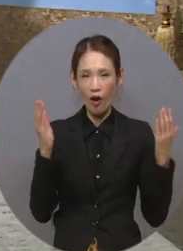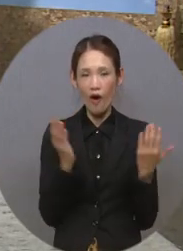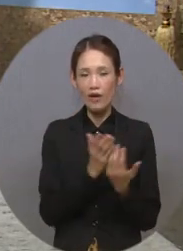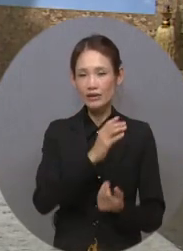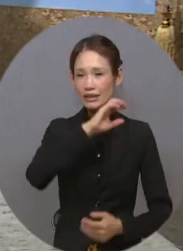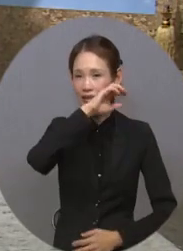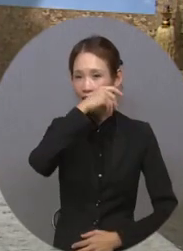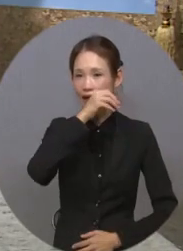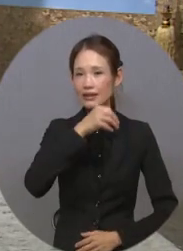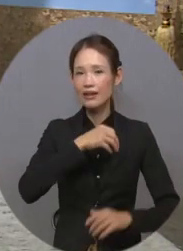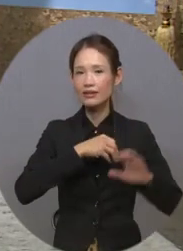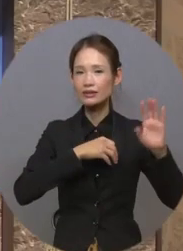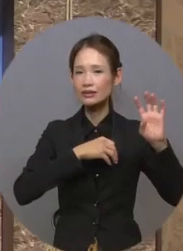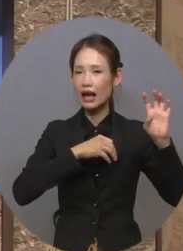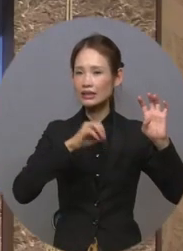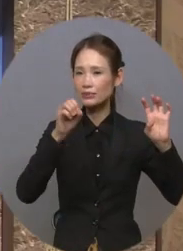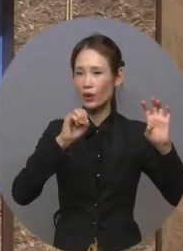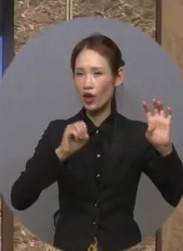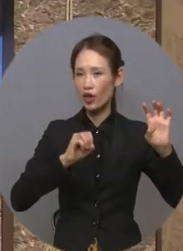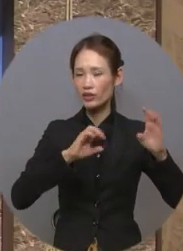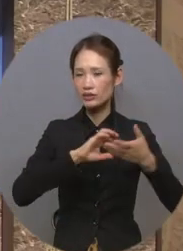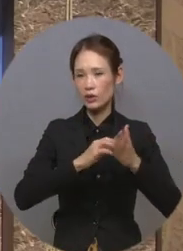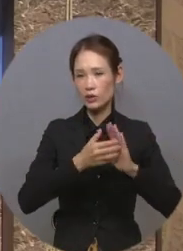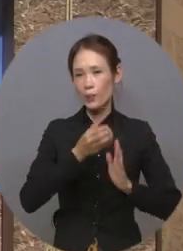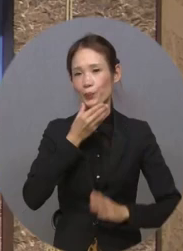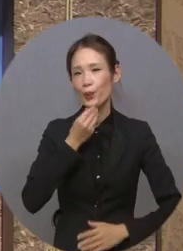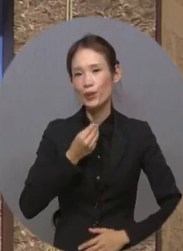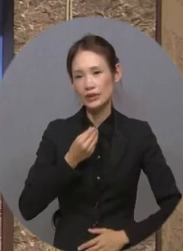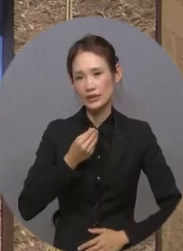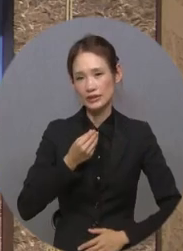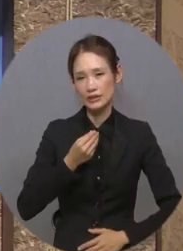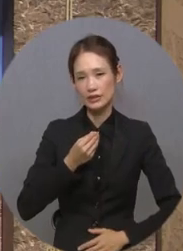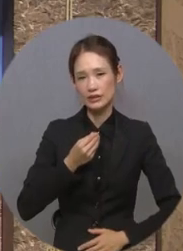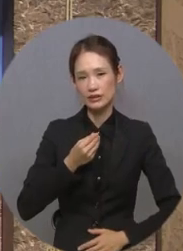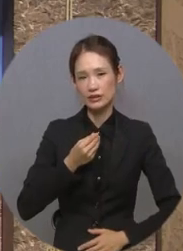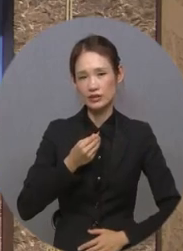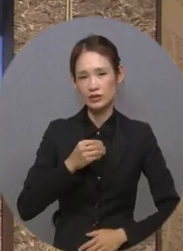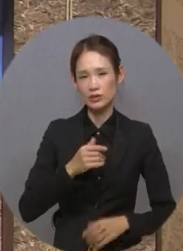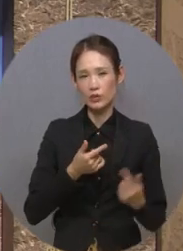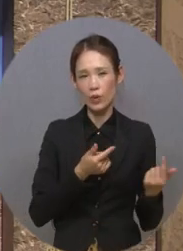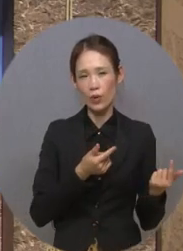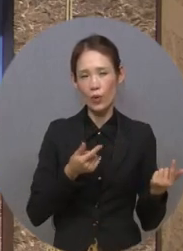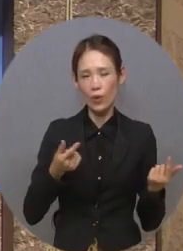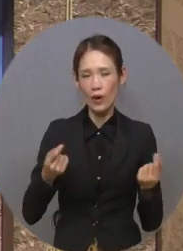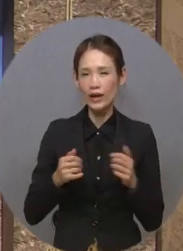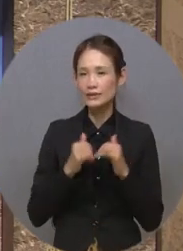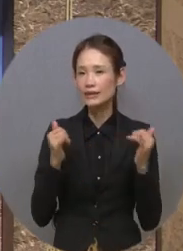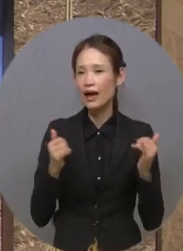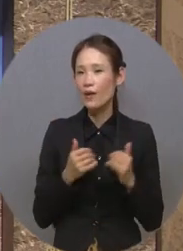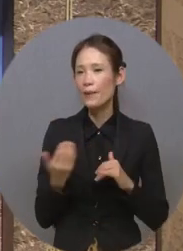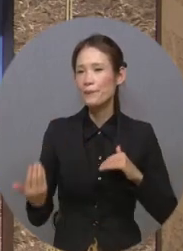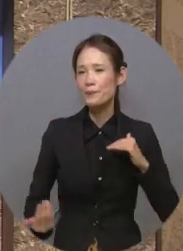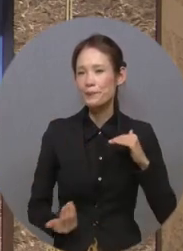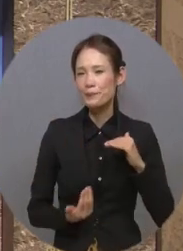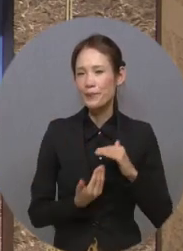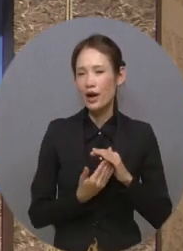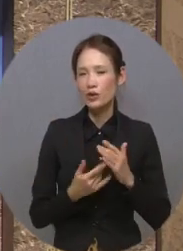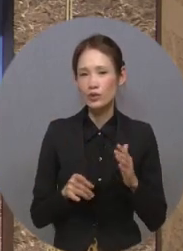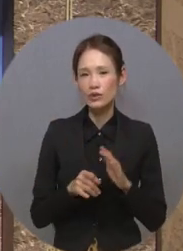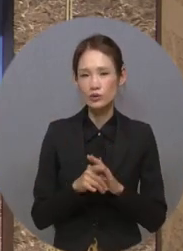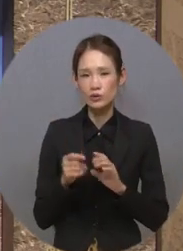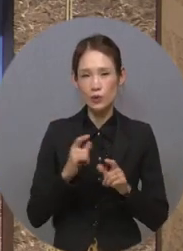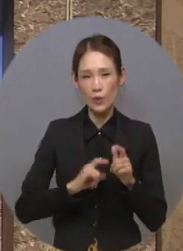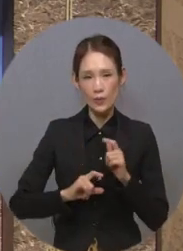복지 예산이거든요. 네. 그래서 왜냐하면 균등한 사회가 이루어지려면 네. 좀 더 있는 사람이 세금